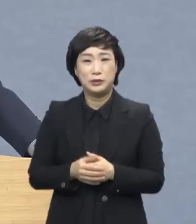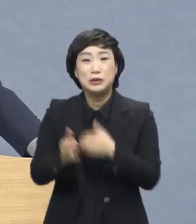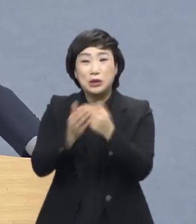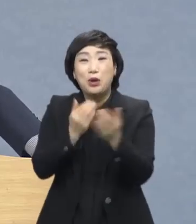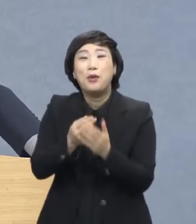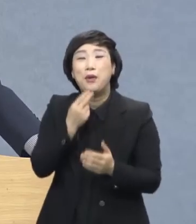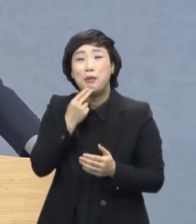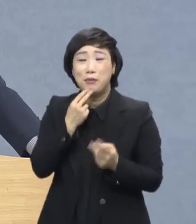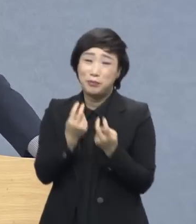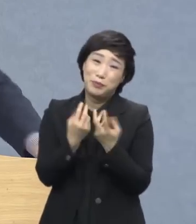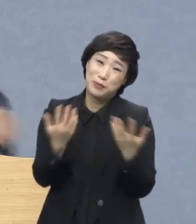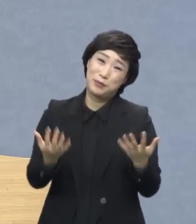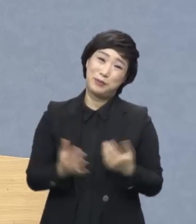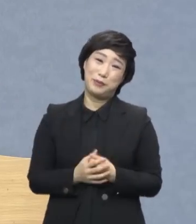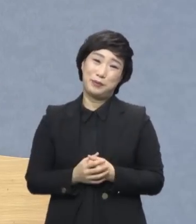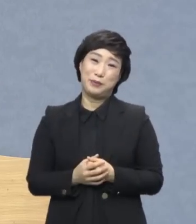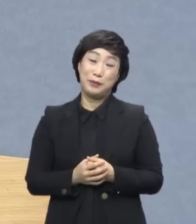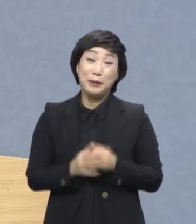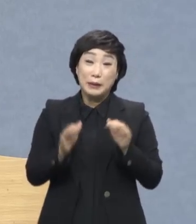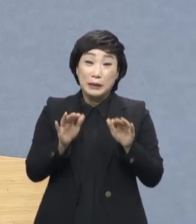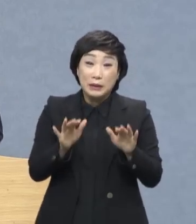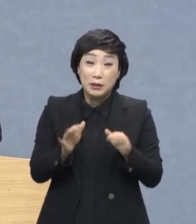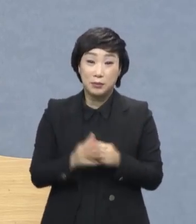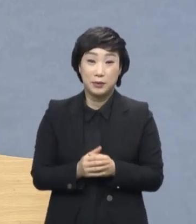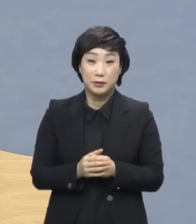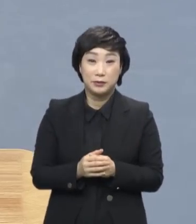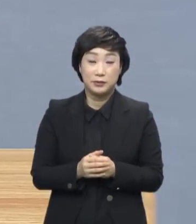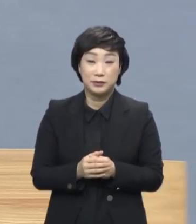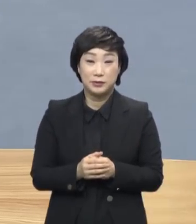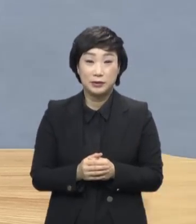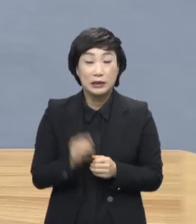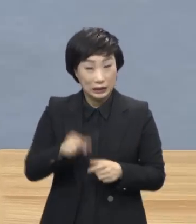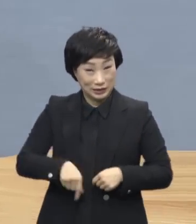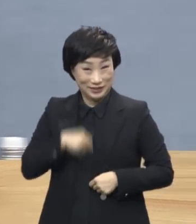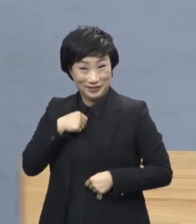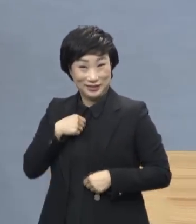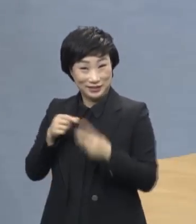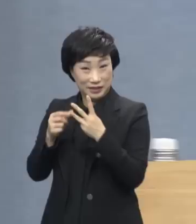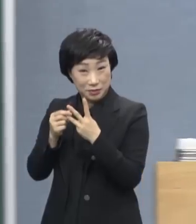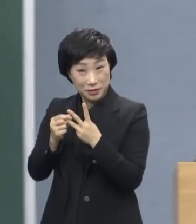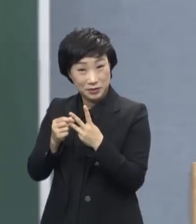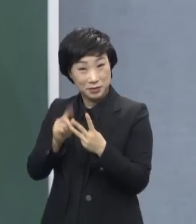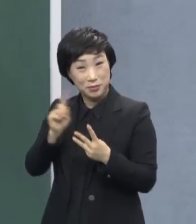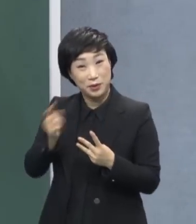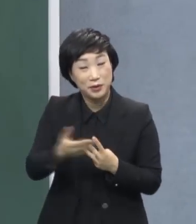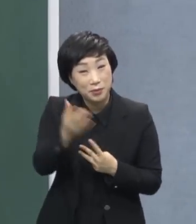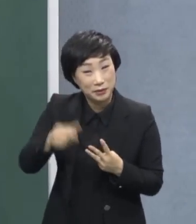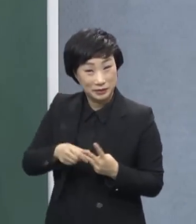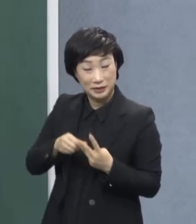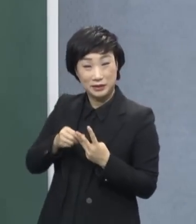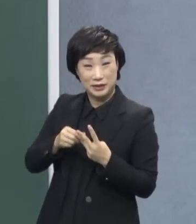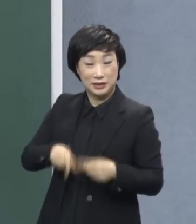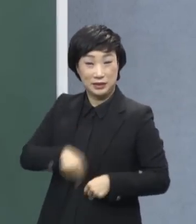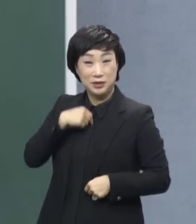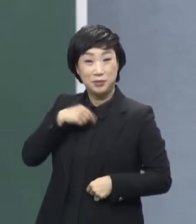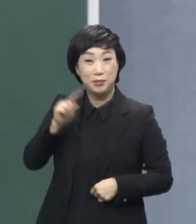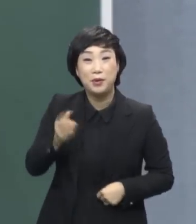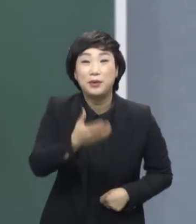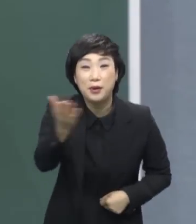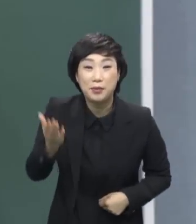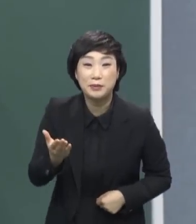경험 없으면 돼. 그러면 이 의인은 뭐냐? 의인은 뭐냐?